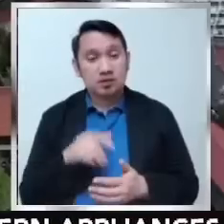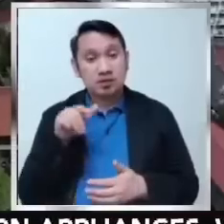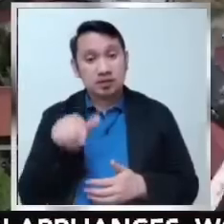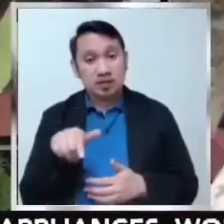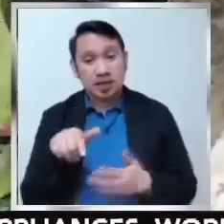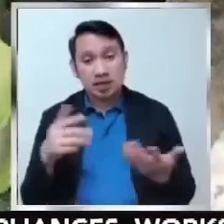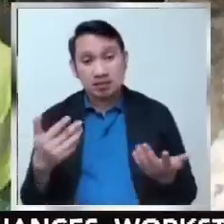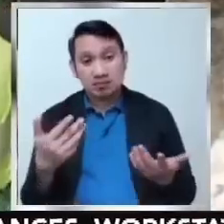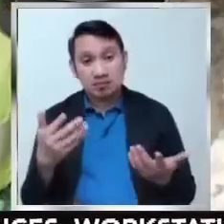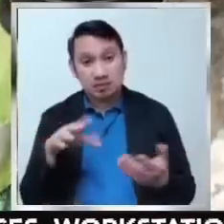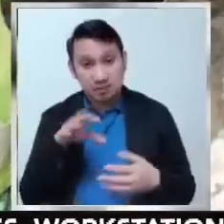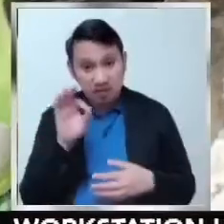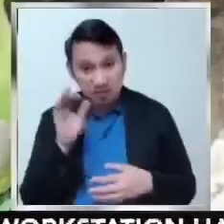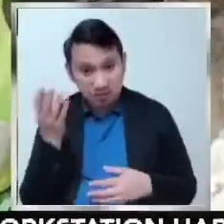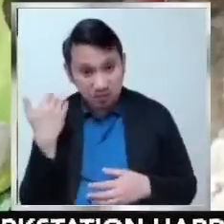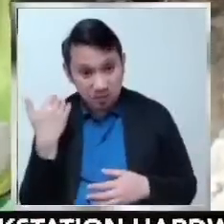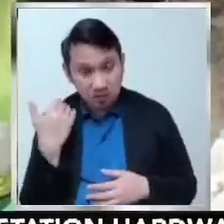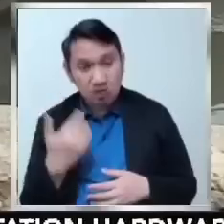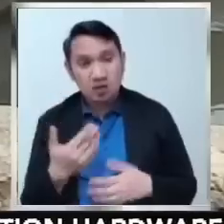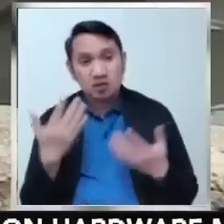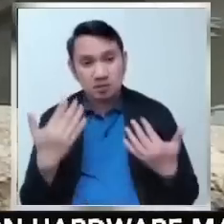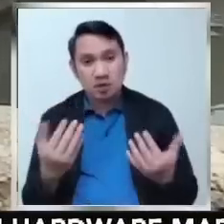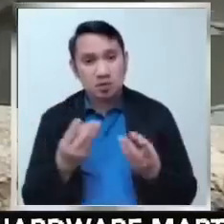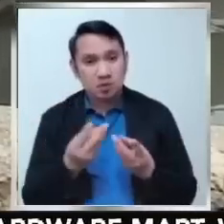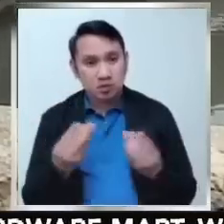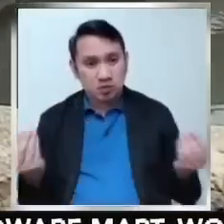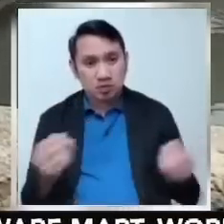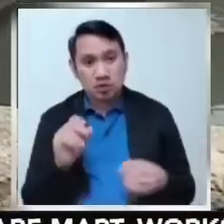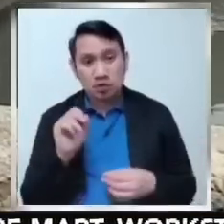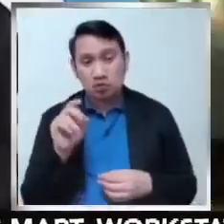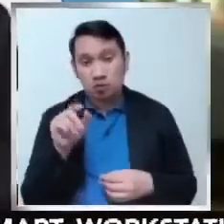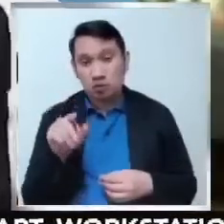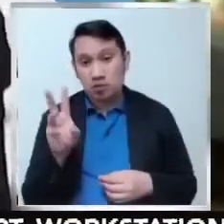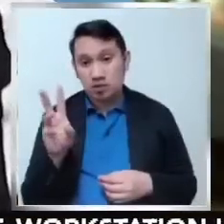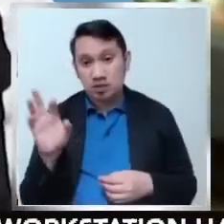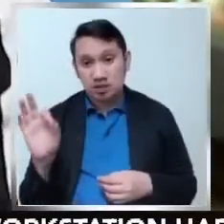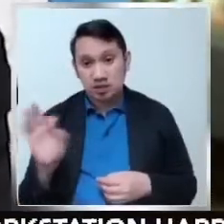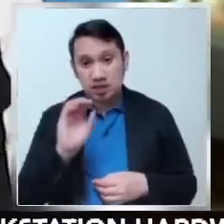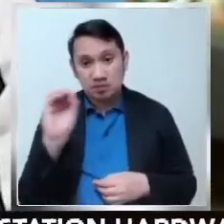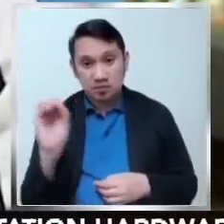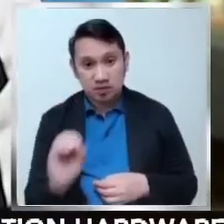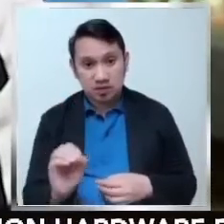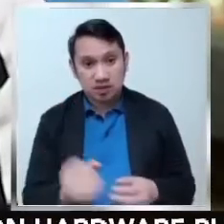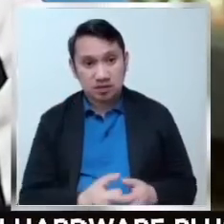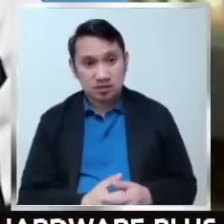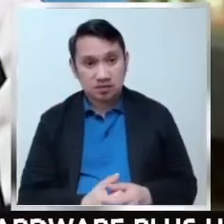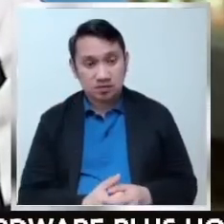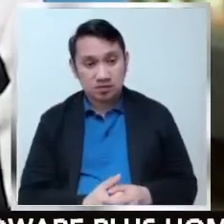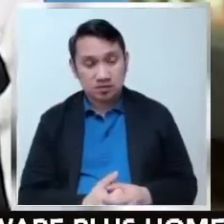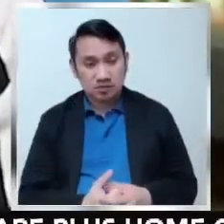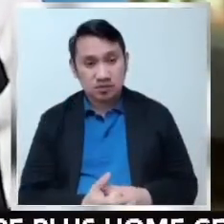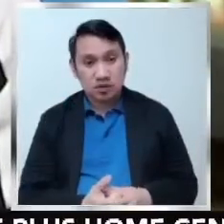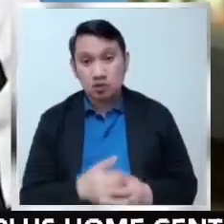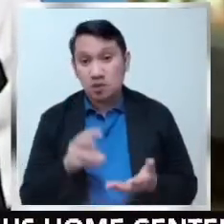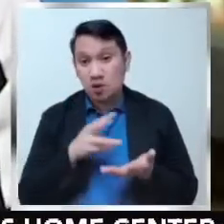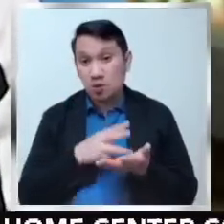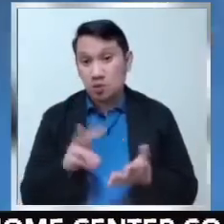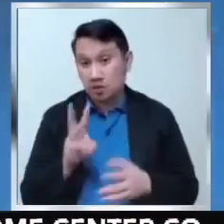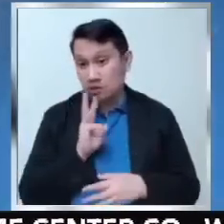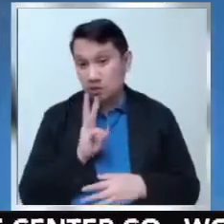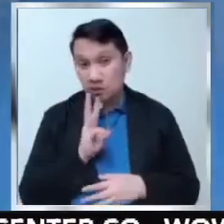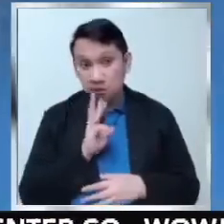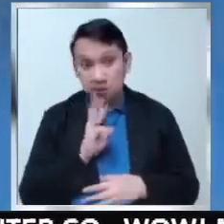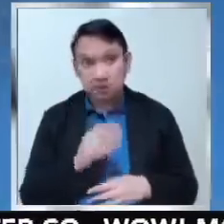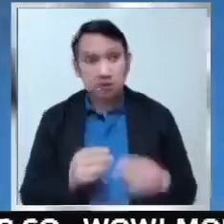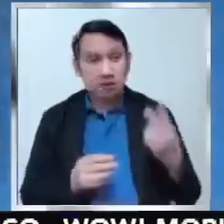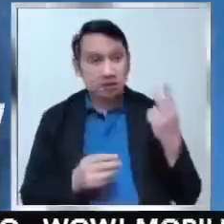noon. Napababa na nila ito ngayon sa 12.69%. Ang non-revenue water, dalawa kasi ang ano niyan eh. Kung ba